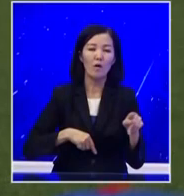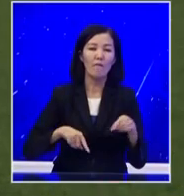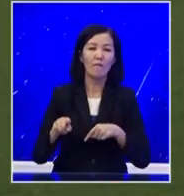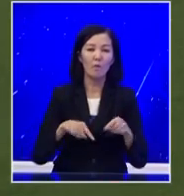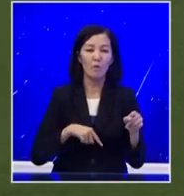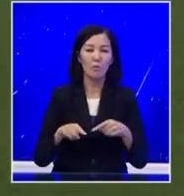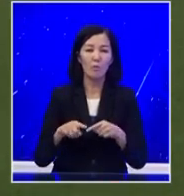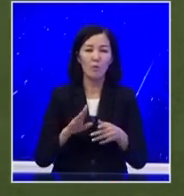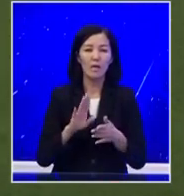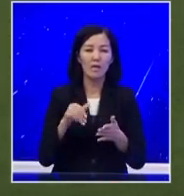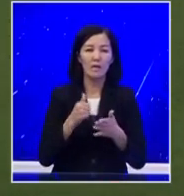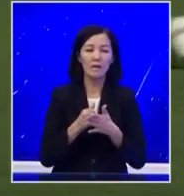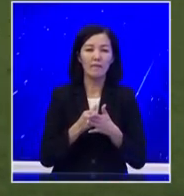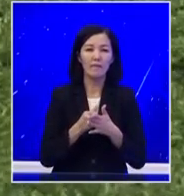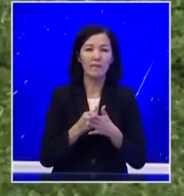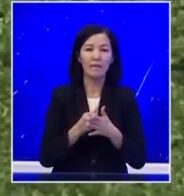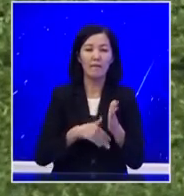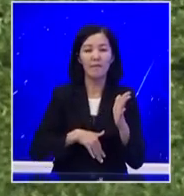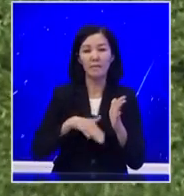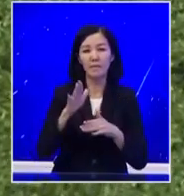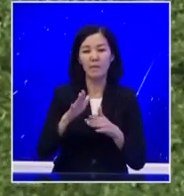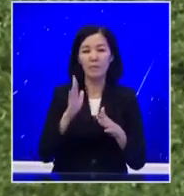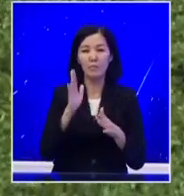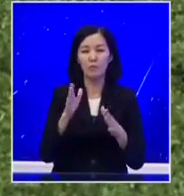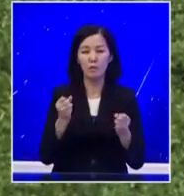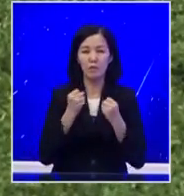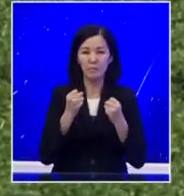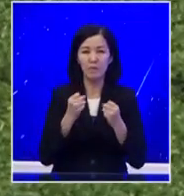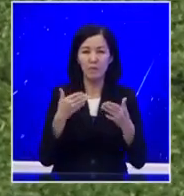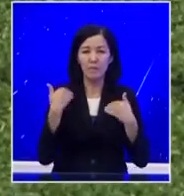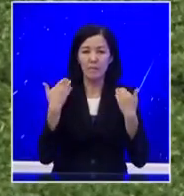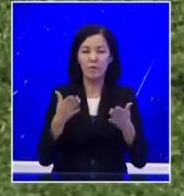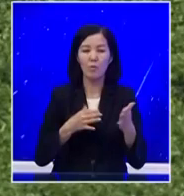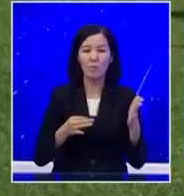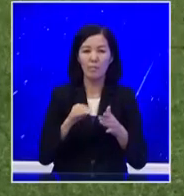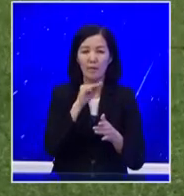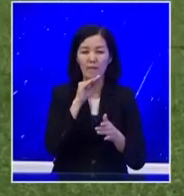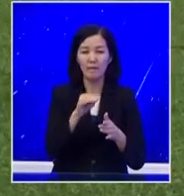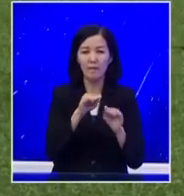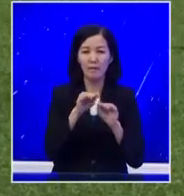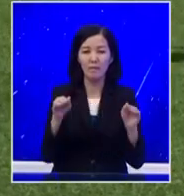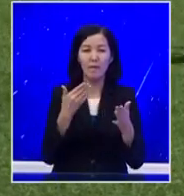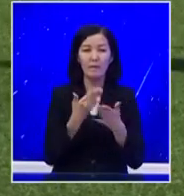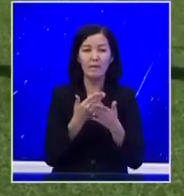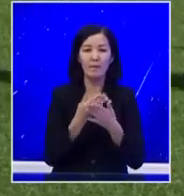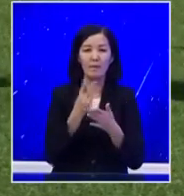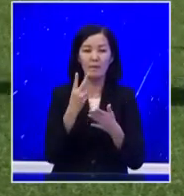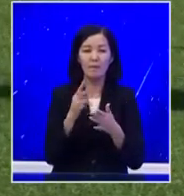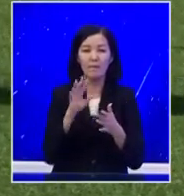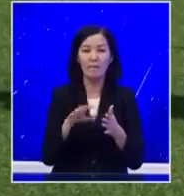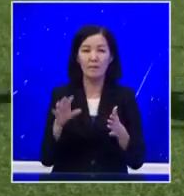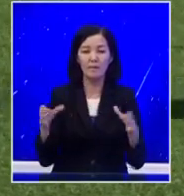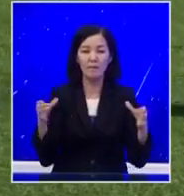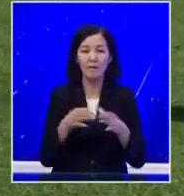спортивного учреждения воспитать из растить будущих спортсменов которые представят область уже на профессиональном уровне в пример можно привести 2 баскетбольной сборной